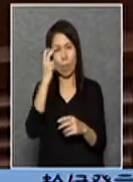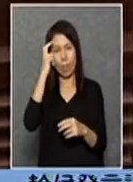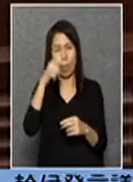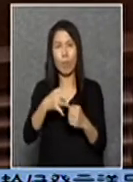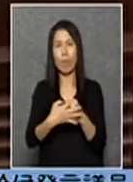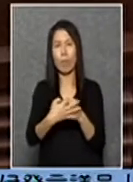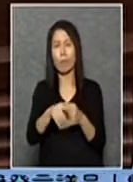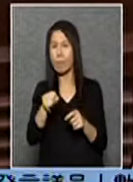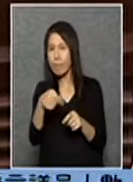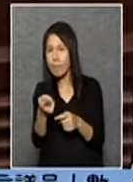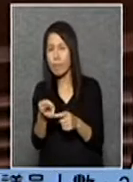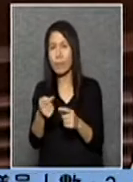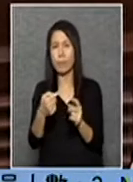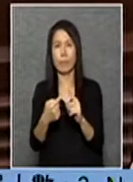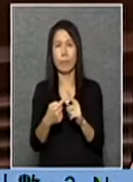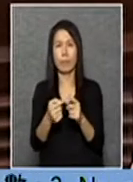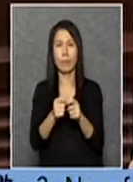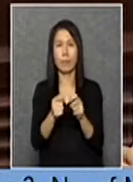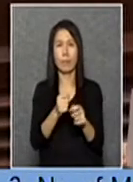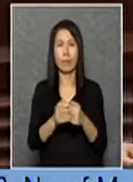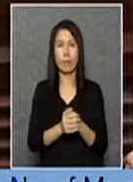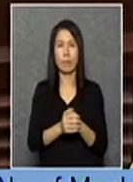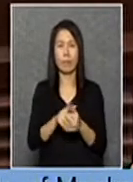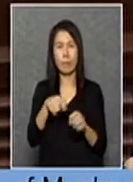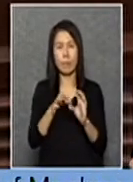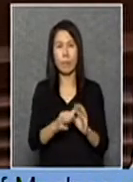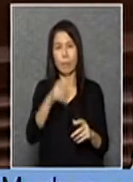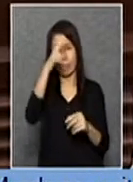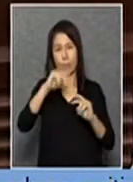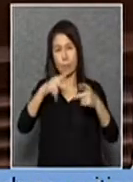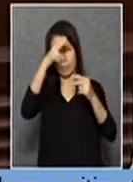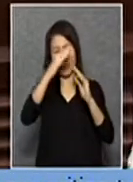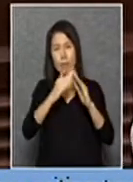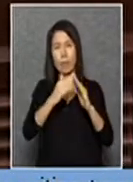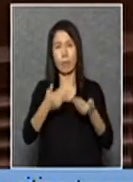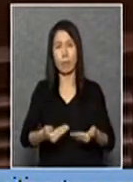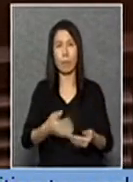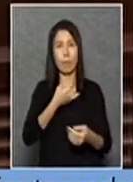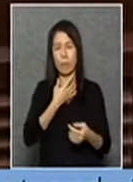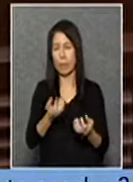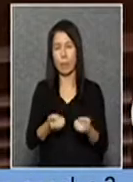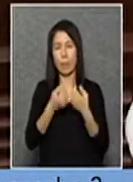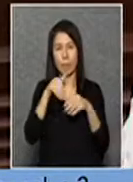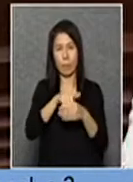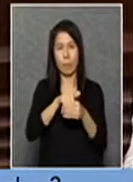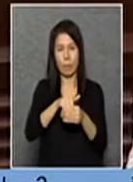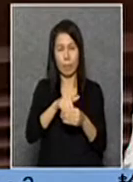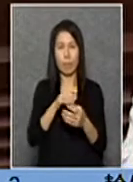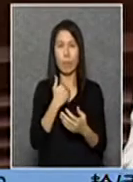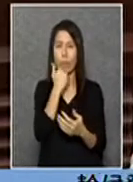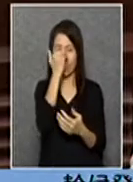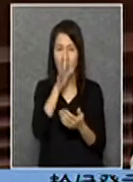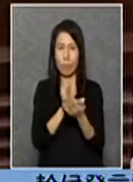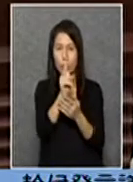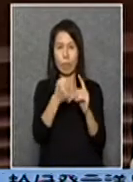者資料。另外，發展局目前未有收到申訴專員就此事的查詢，